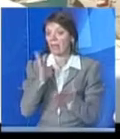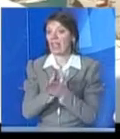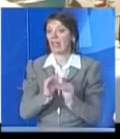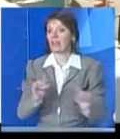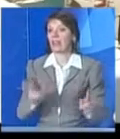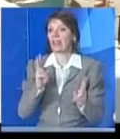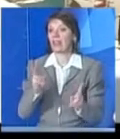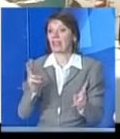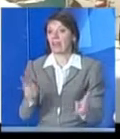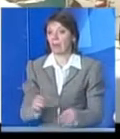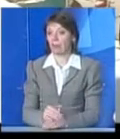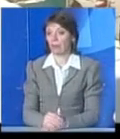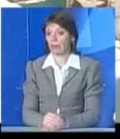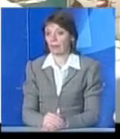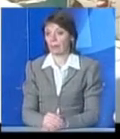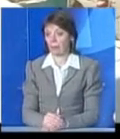скажімо,